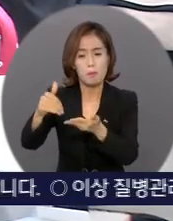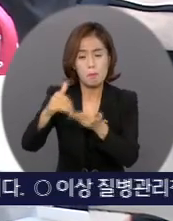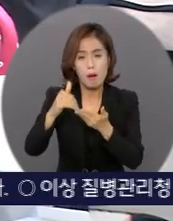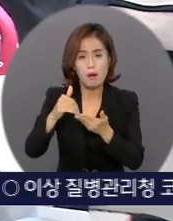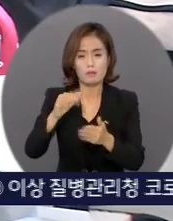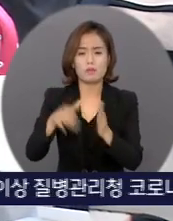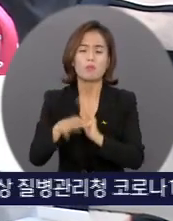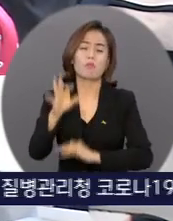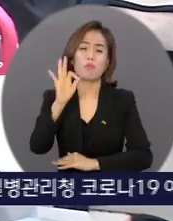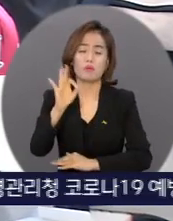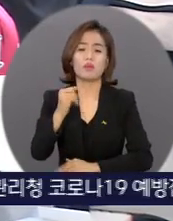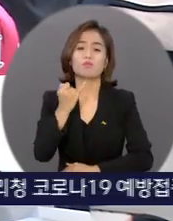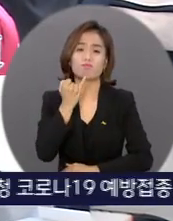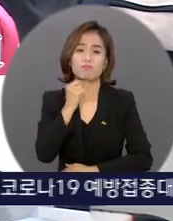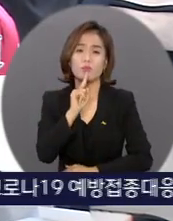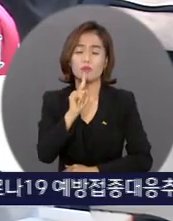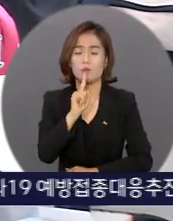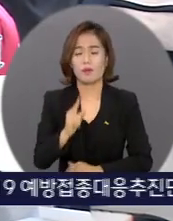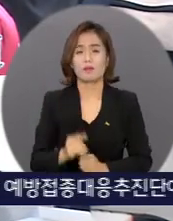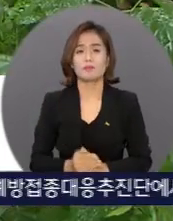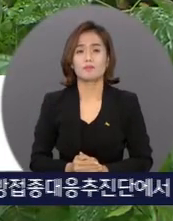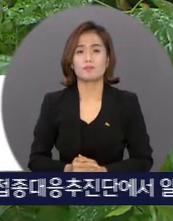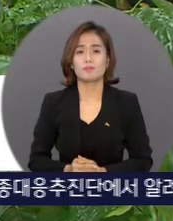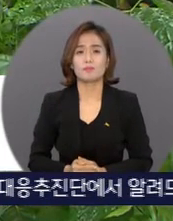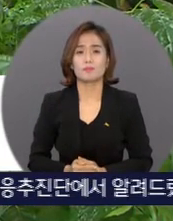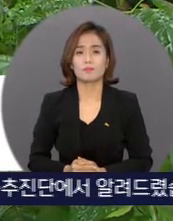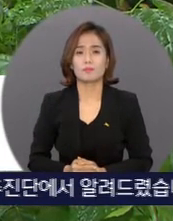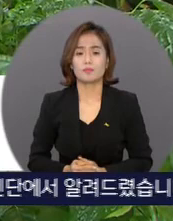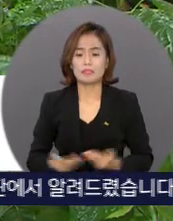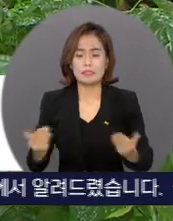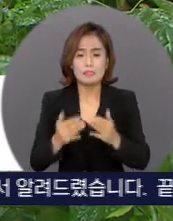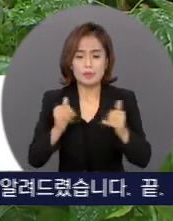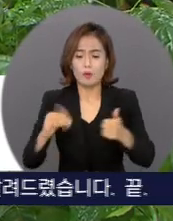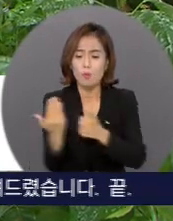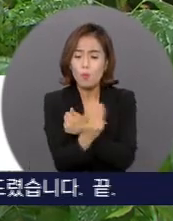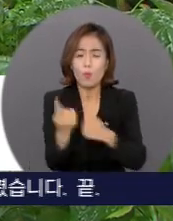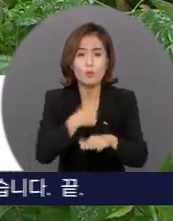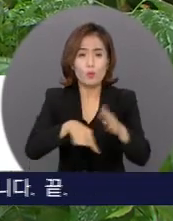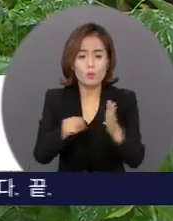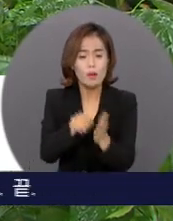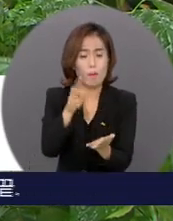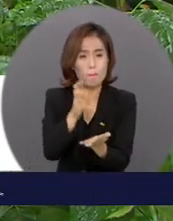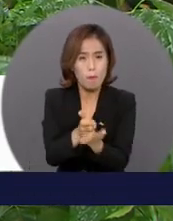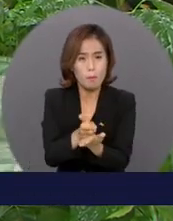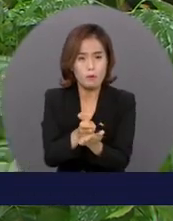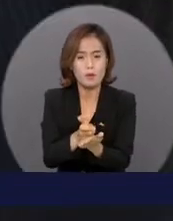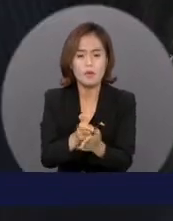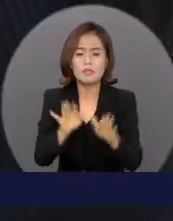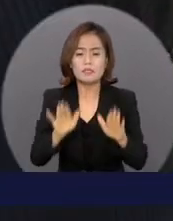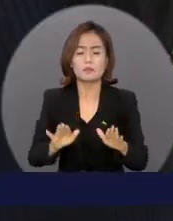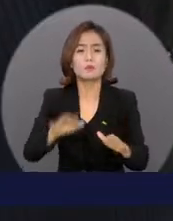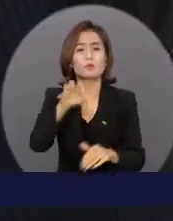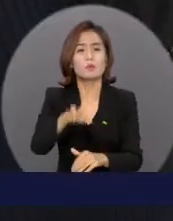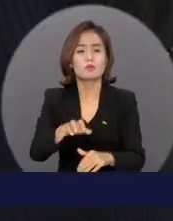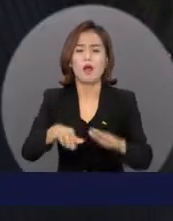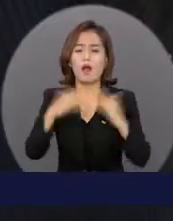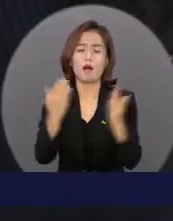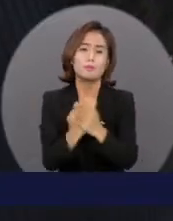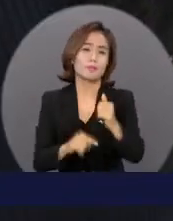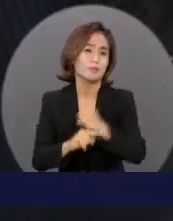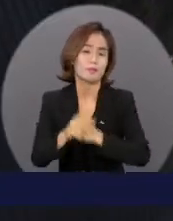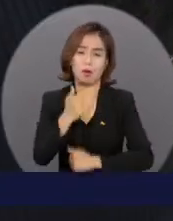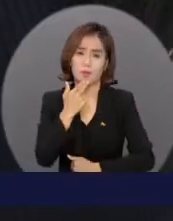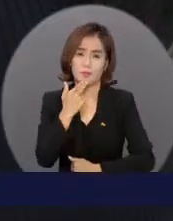게 차라리 현실적이라는 인식이 높습니다. 노동자를 보호하기 위한 제도적 장치가 현장에서는 무용지물이